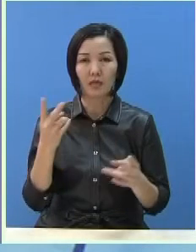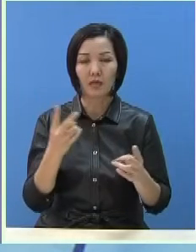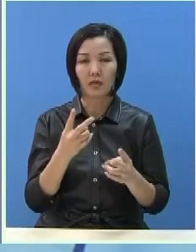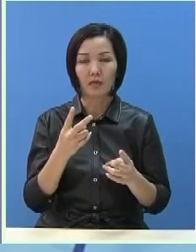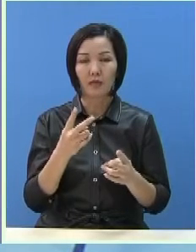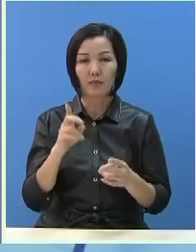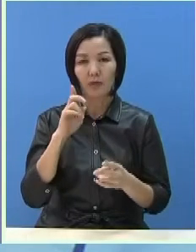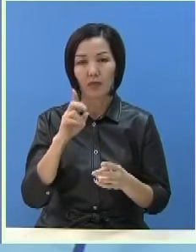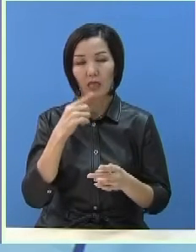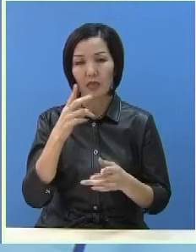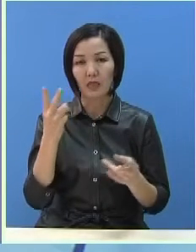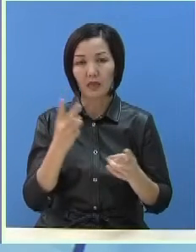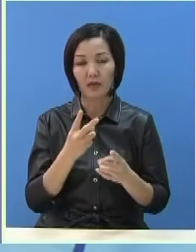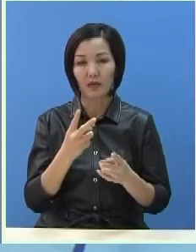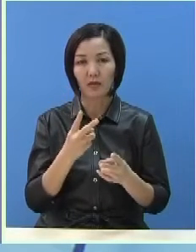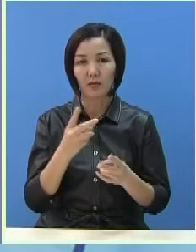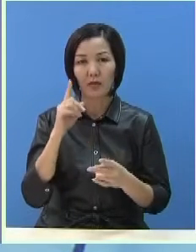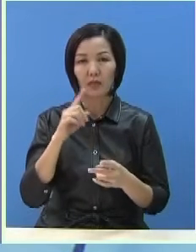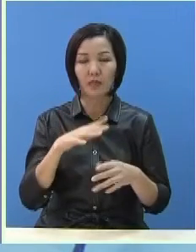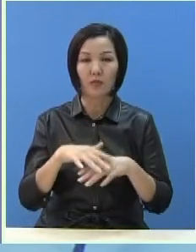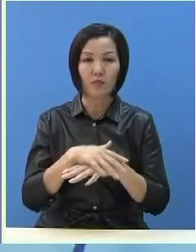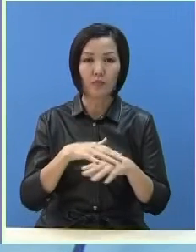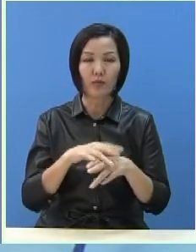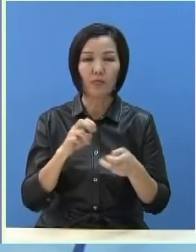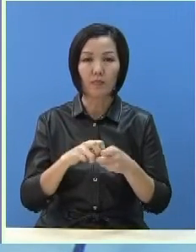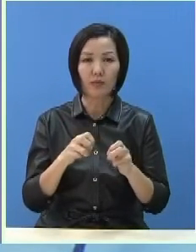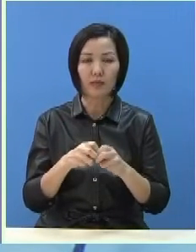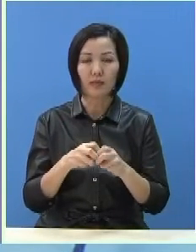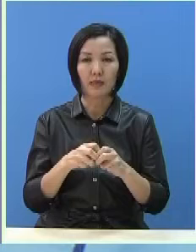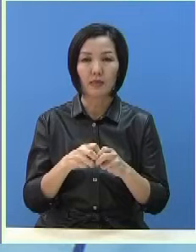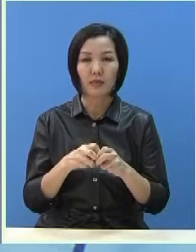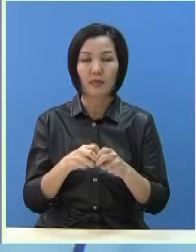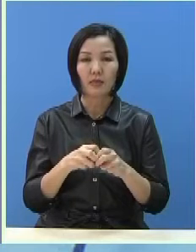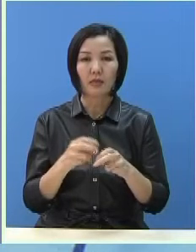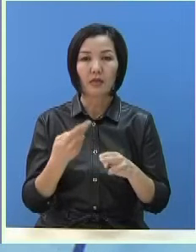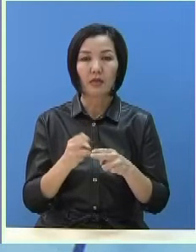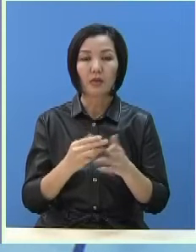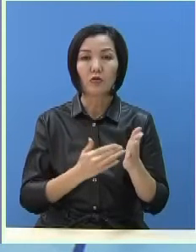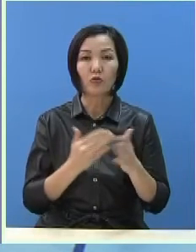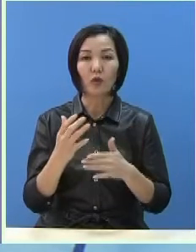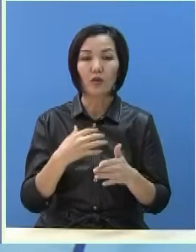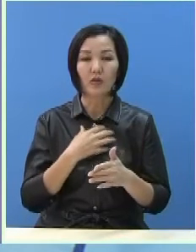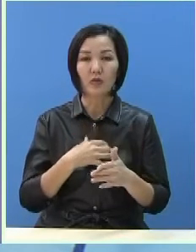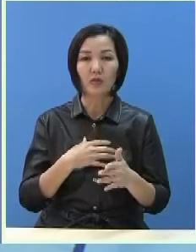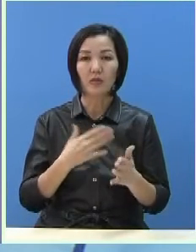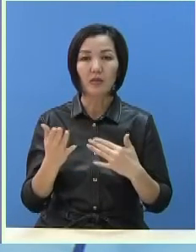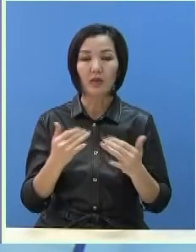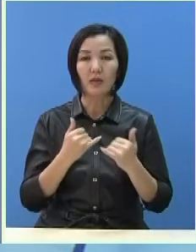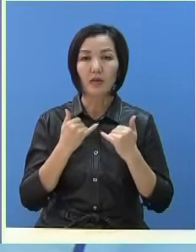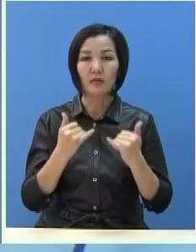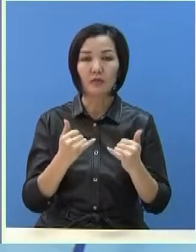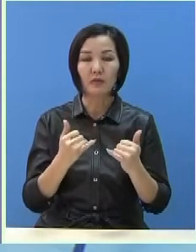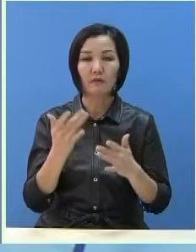мемлекеттік тіл. Қазақ тілі, қазақ ұлтының мәселесі көтерілген дұрыс. Бірақ та бізде толеранттық саясат ол